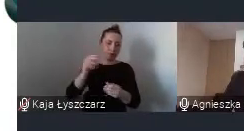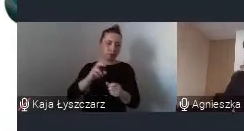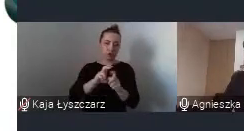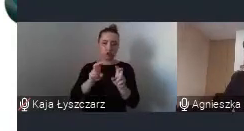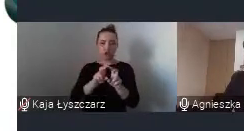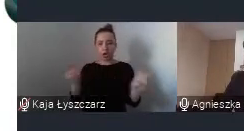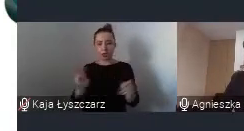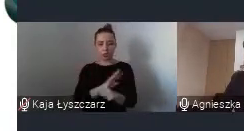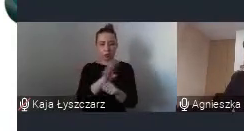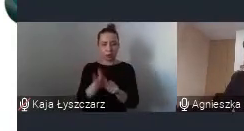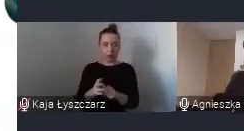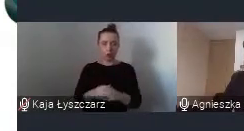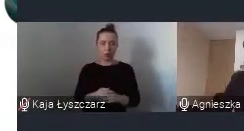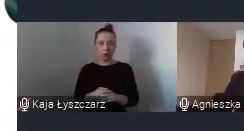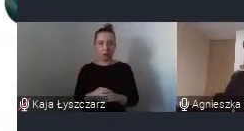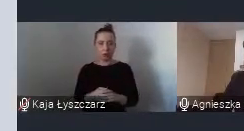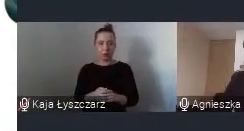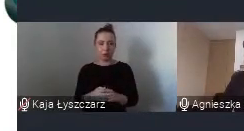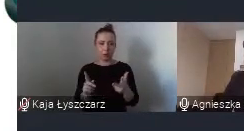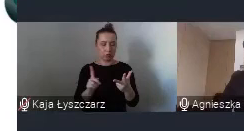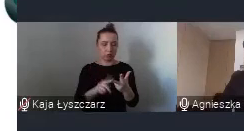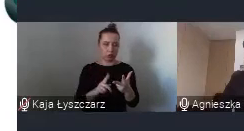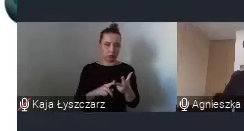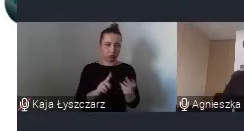a także wspomniany mechanizm transferu UJA.